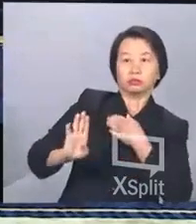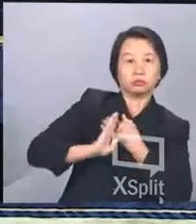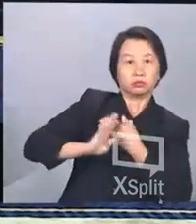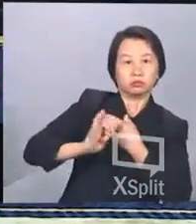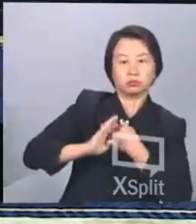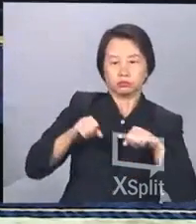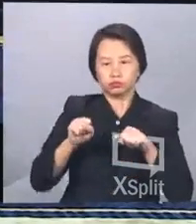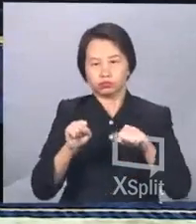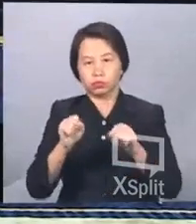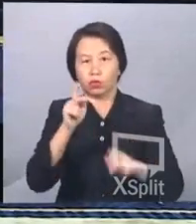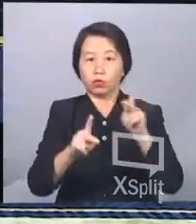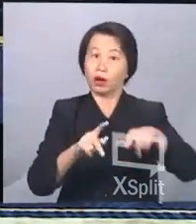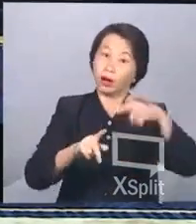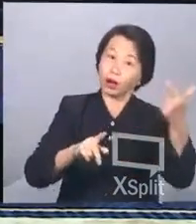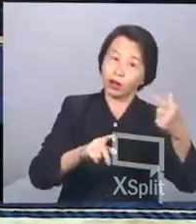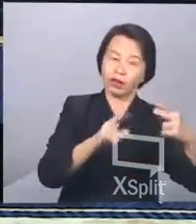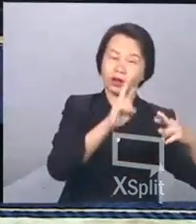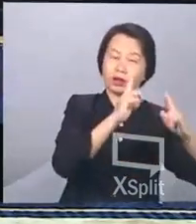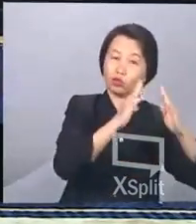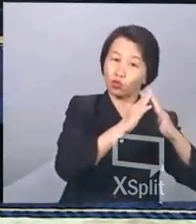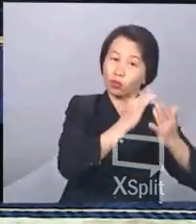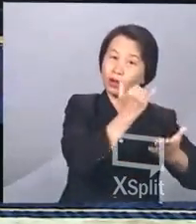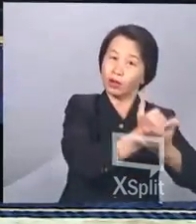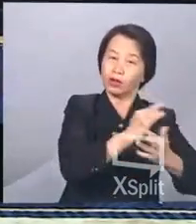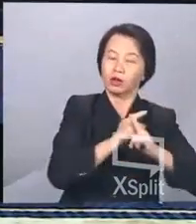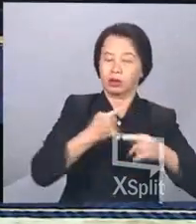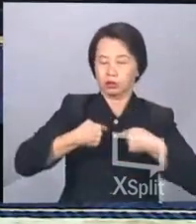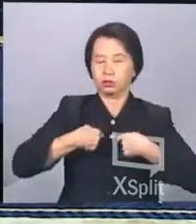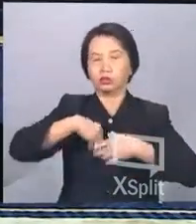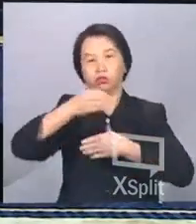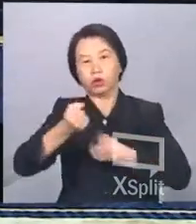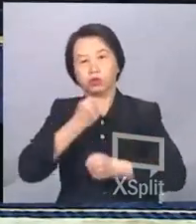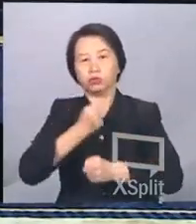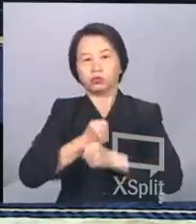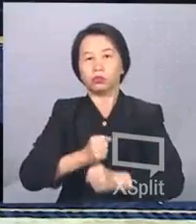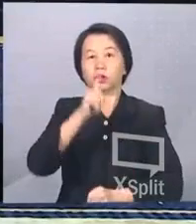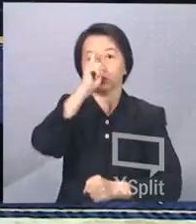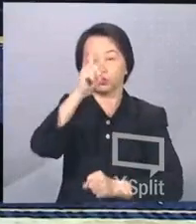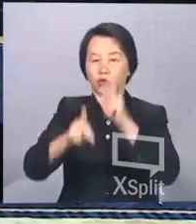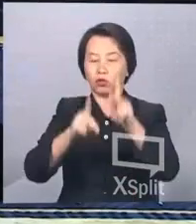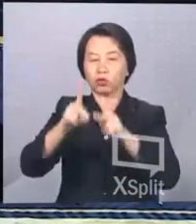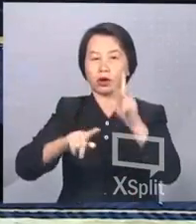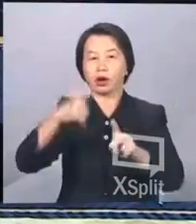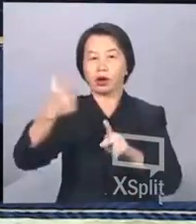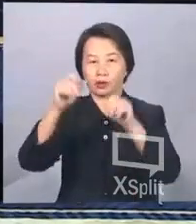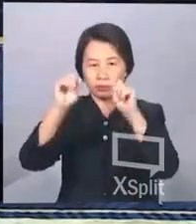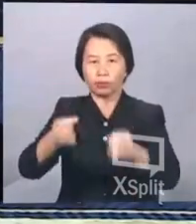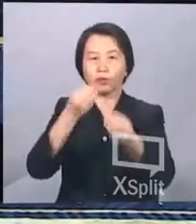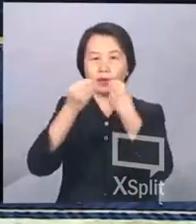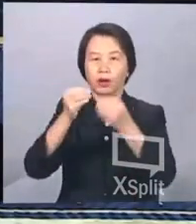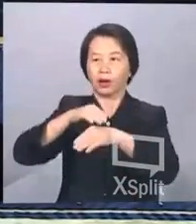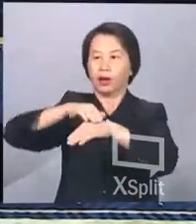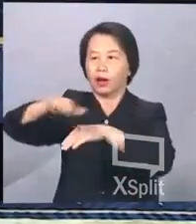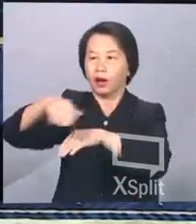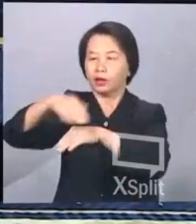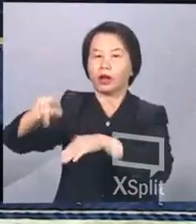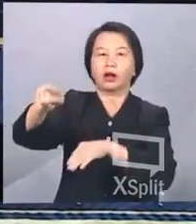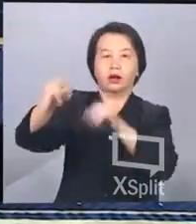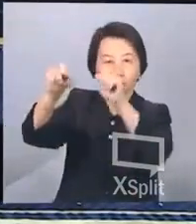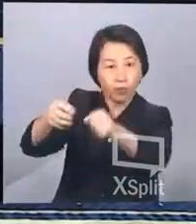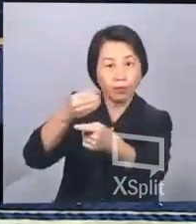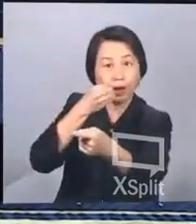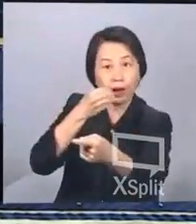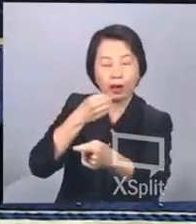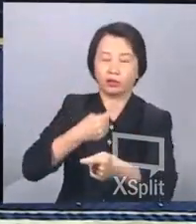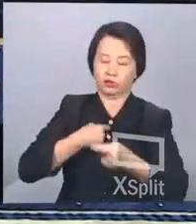rolling duduk di rumah ada keluar rumah untuk pastikan orang lain boleh makan Jadi